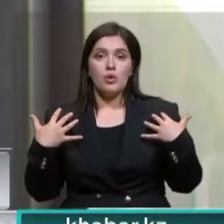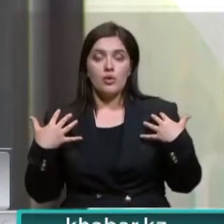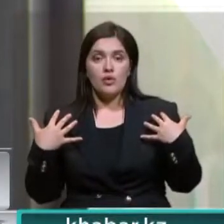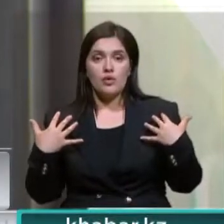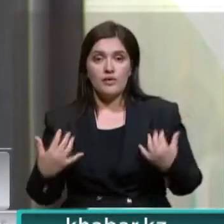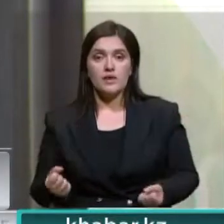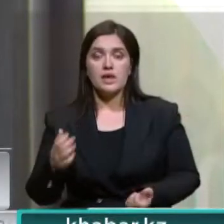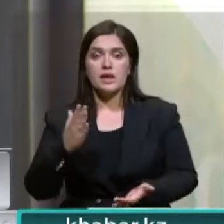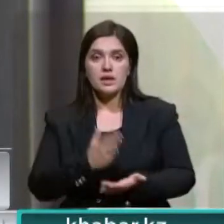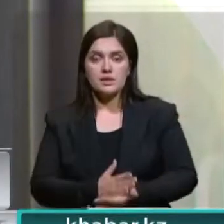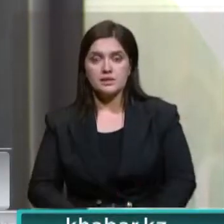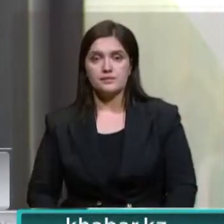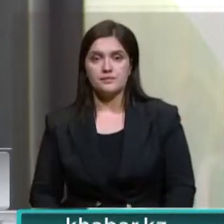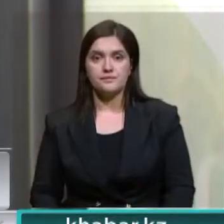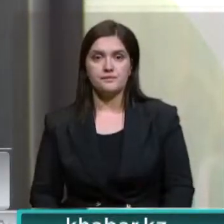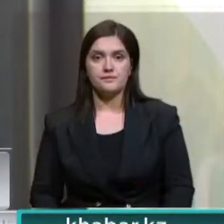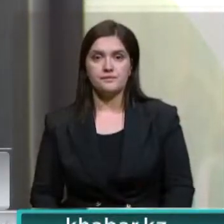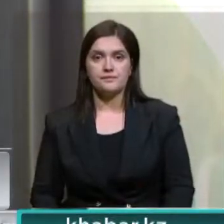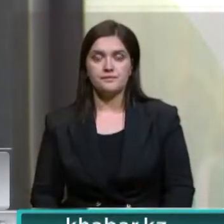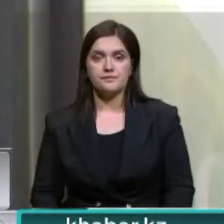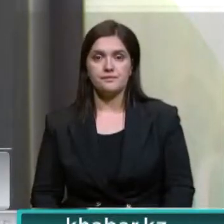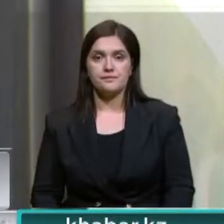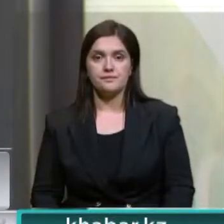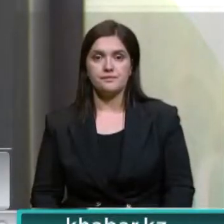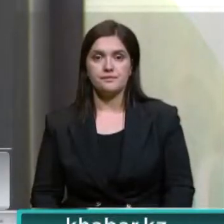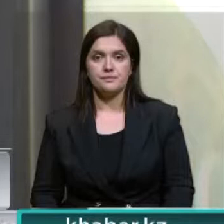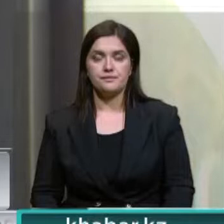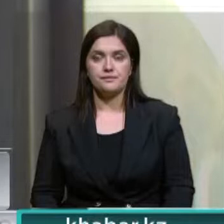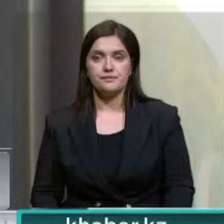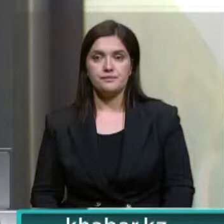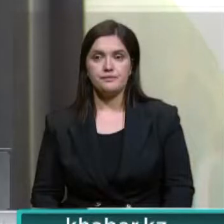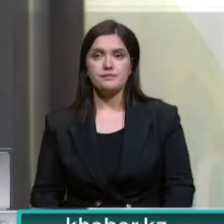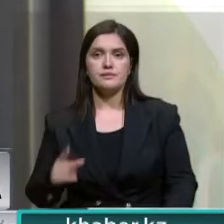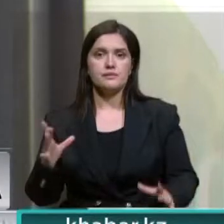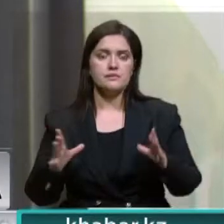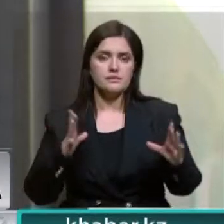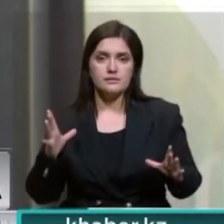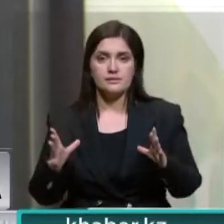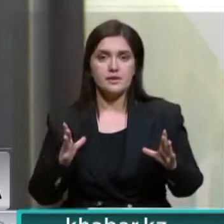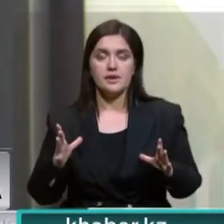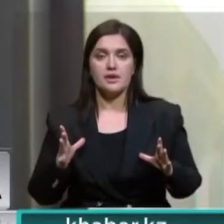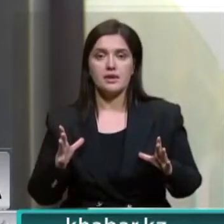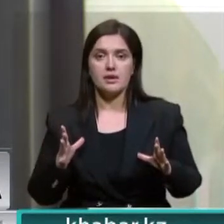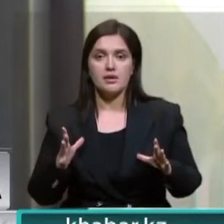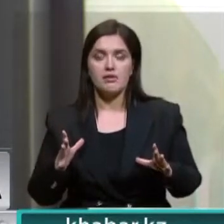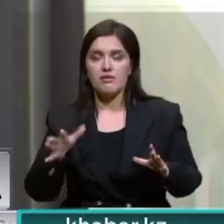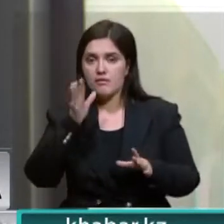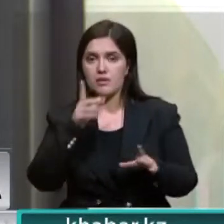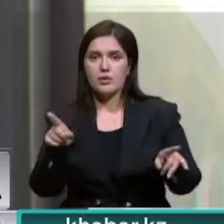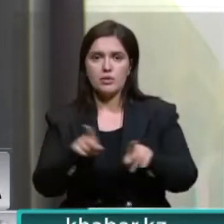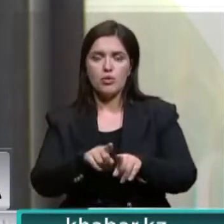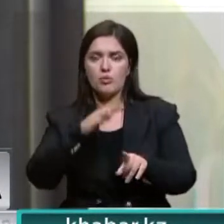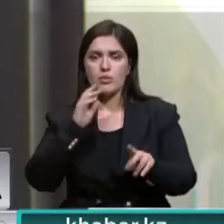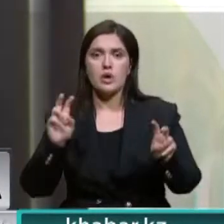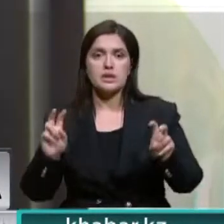совсем другой. У них смартфоны, компьютеры. Ну, век такой.